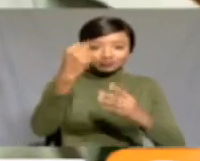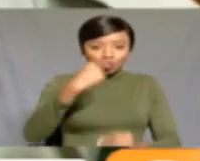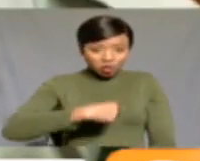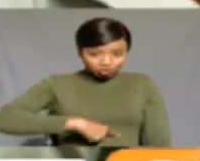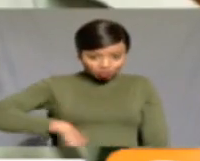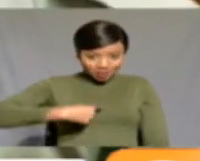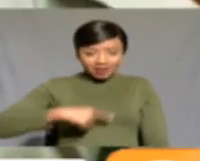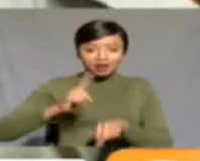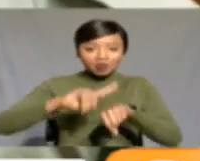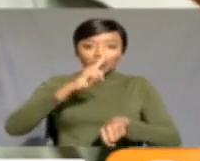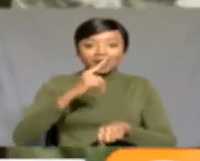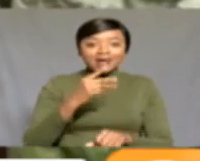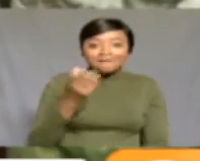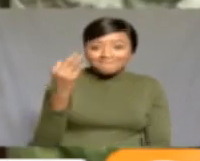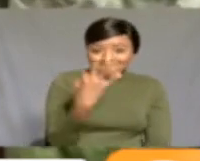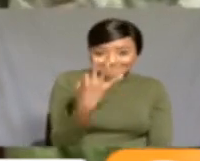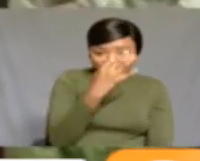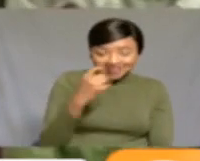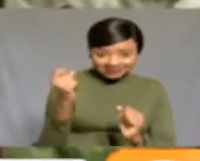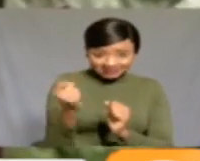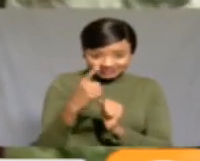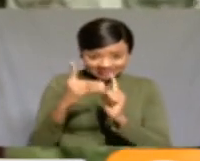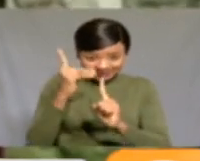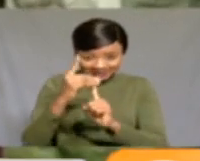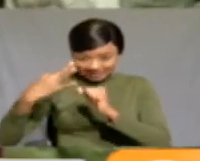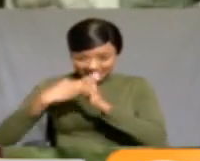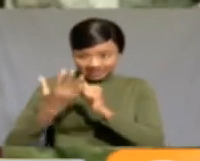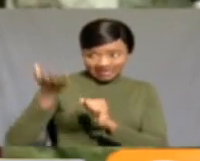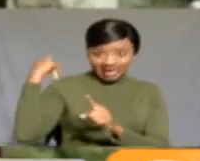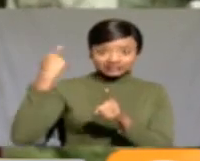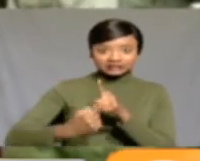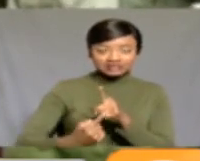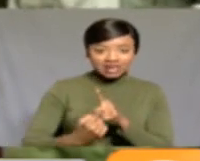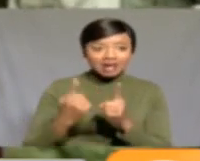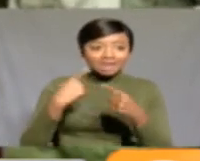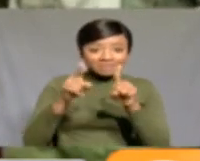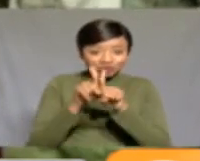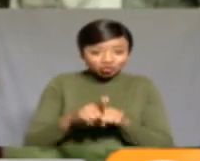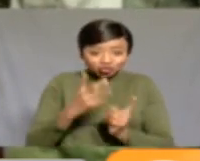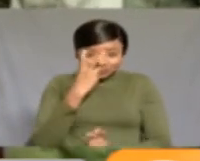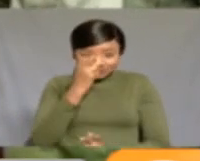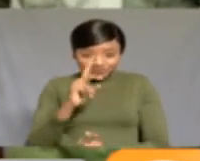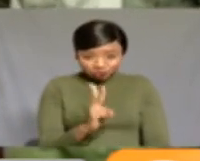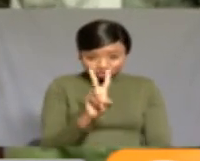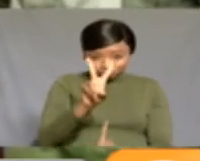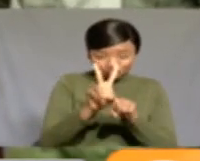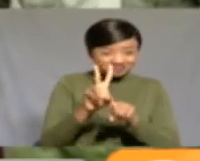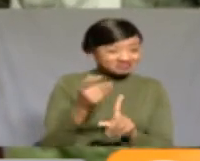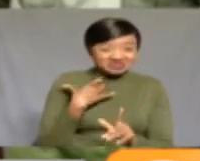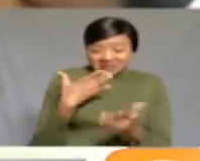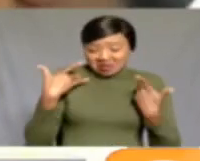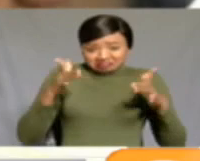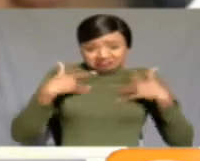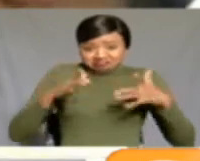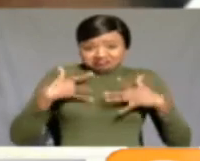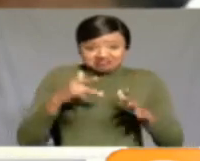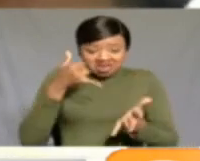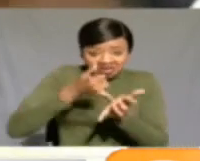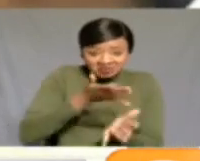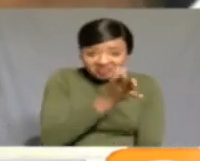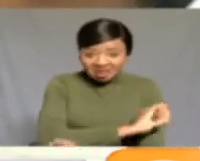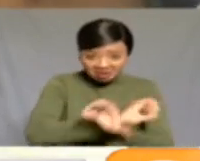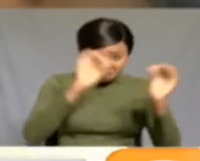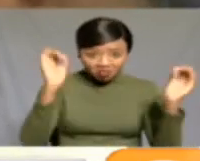mnamo Machi 8 mwaka jana, huku washukiwa wenzake wawili Adelaide Mandi na Makonde Rua wakikana kuhusika.